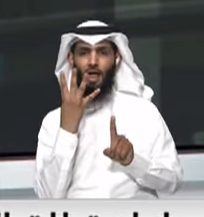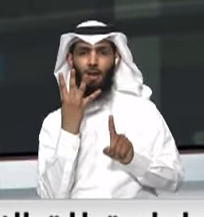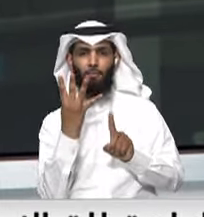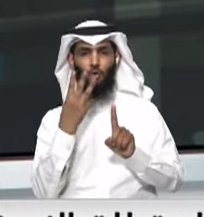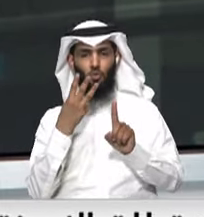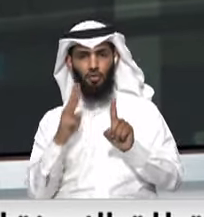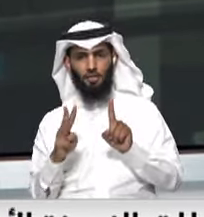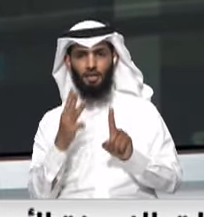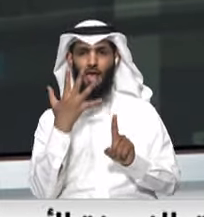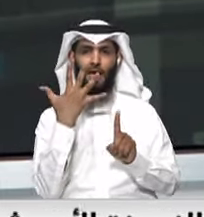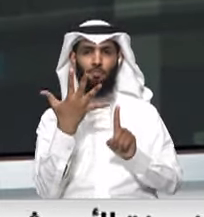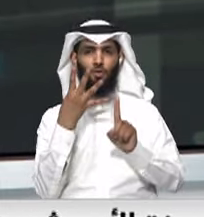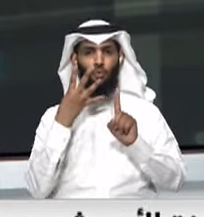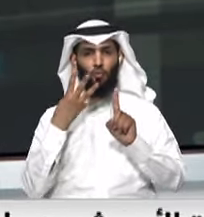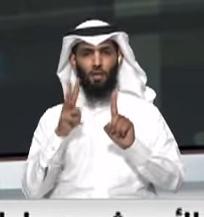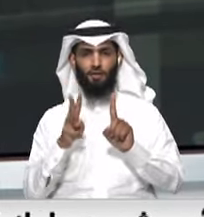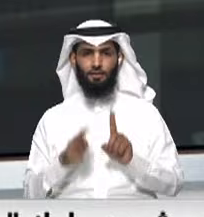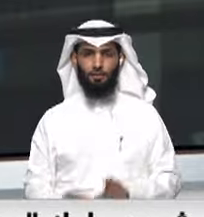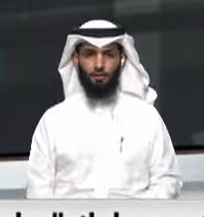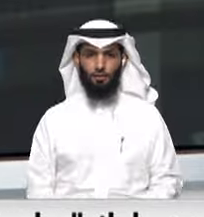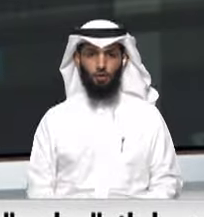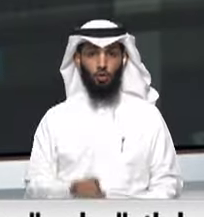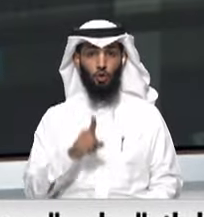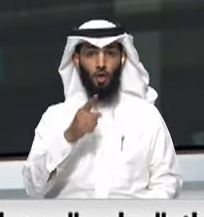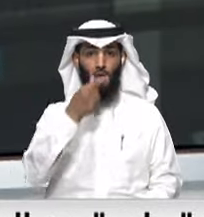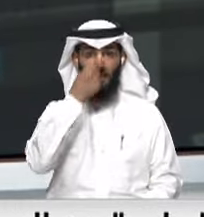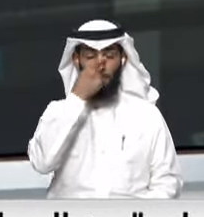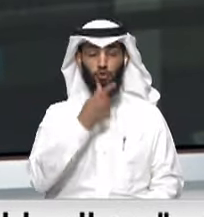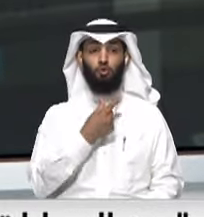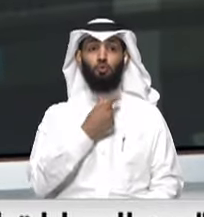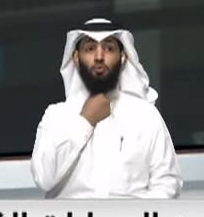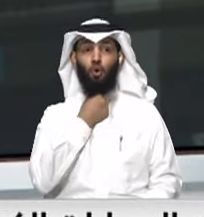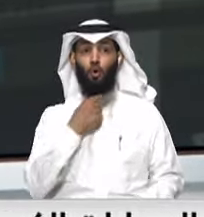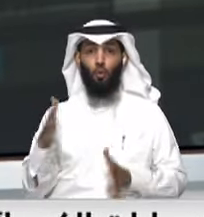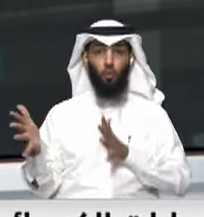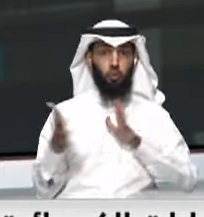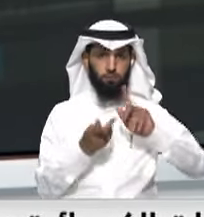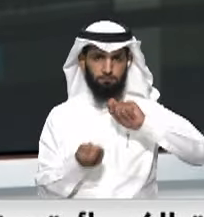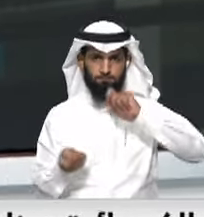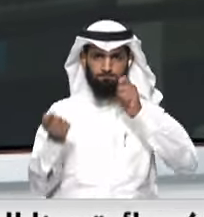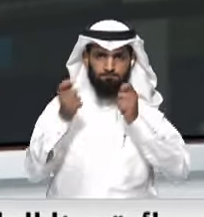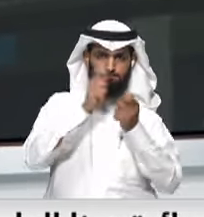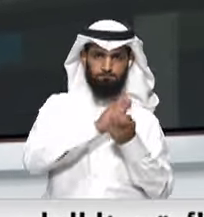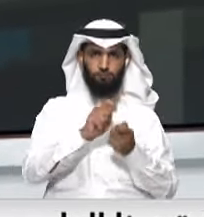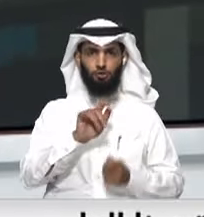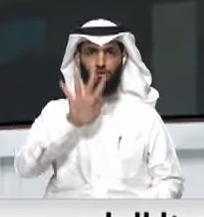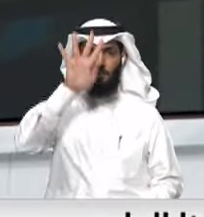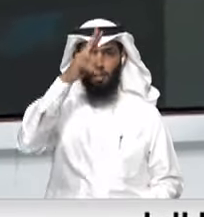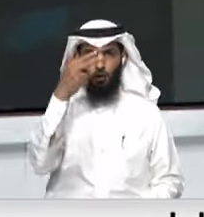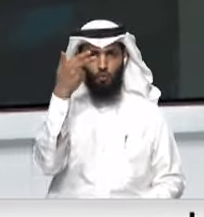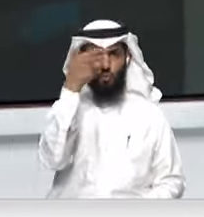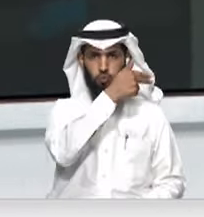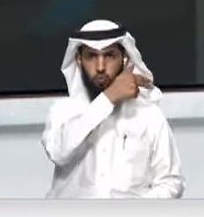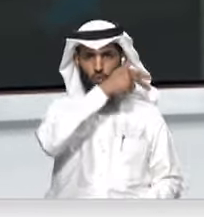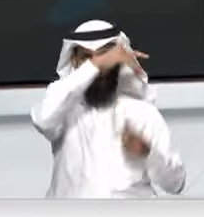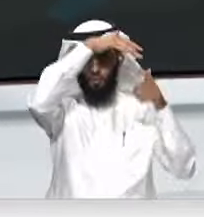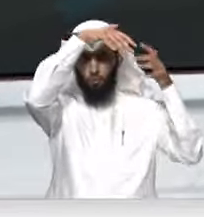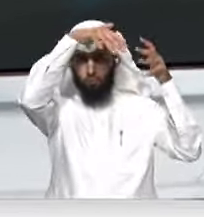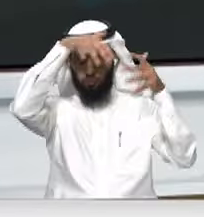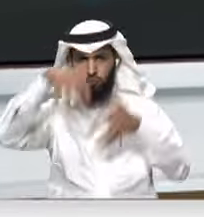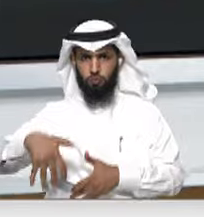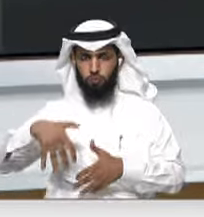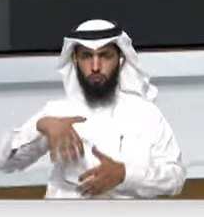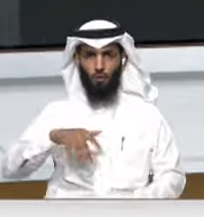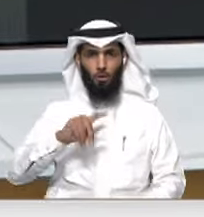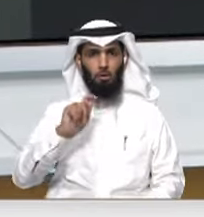الى 35 درجه مئويه يوم الخميس والجمعه تتحول الرياح الى شماليه غربيه خفيفه الى معتدله تنشط على فترات